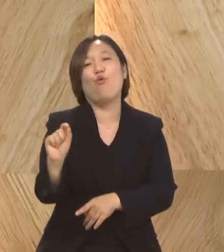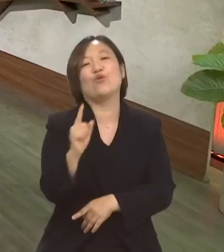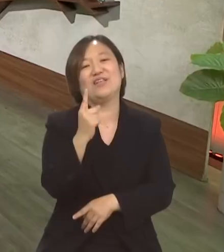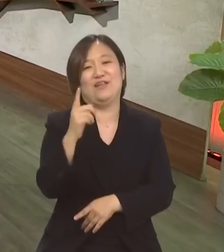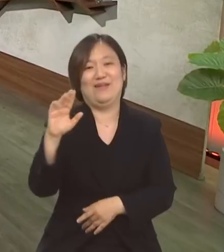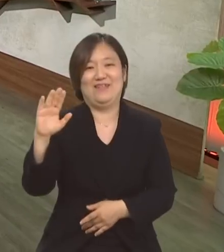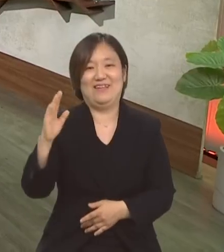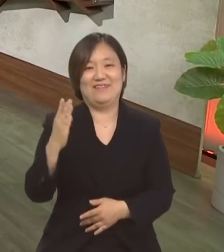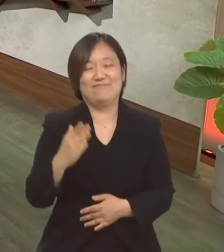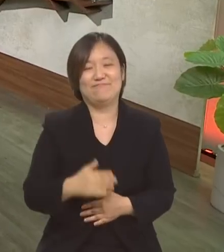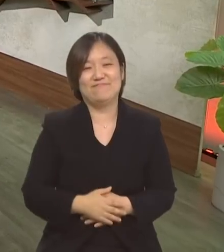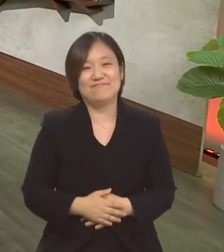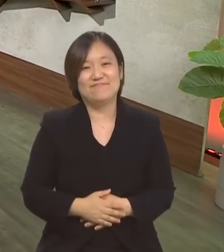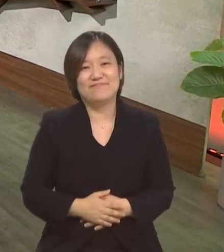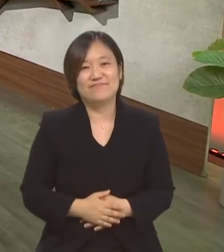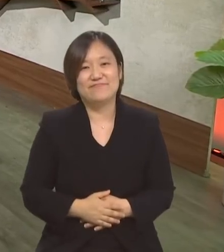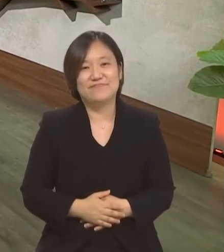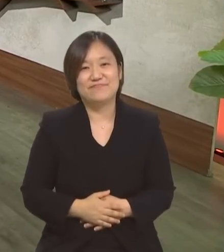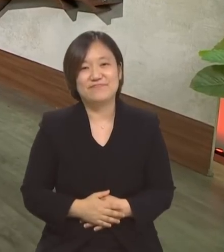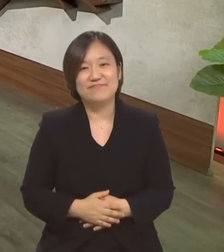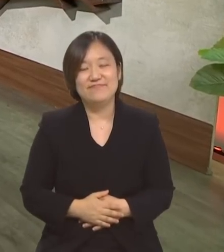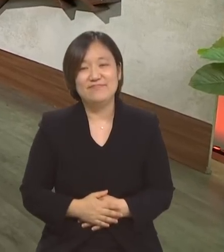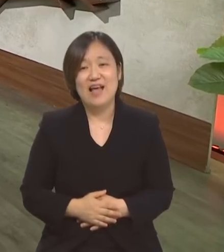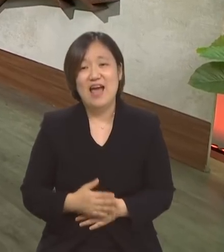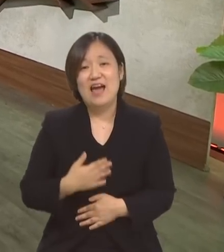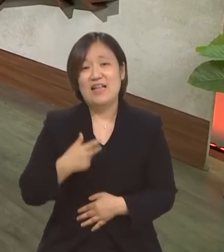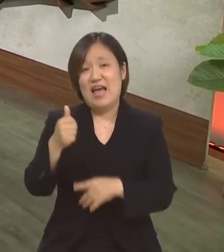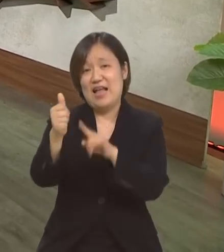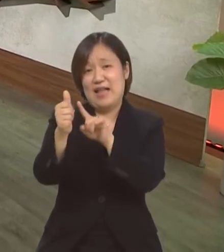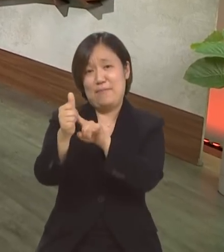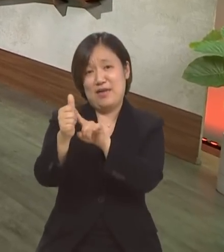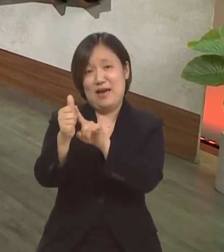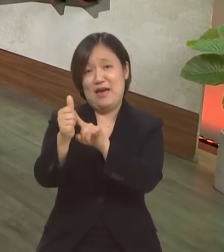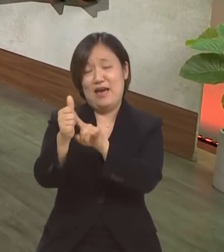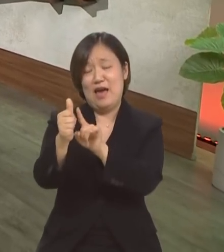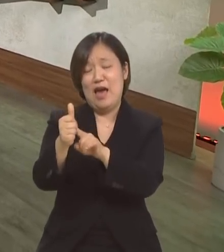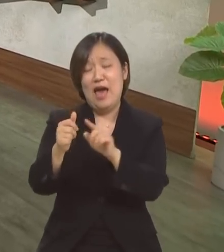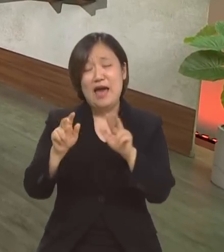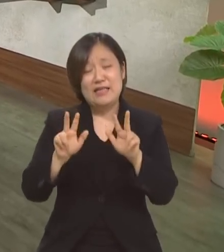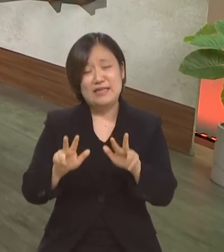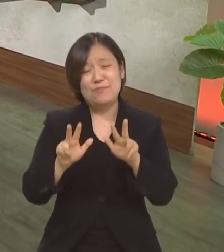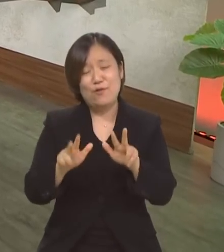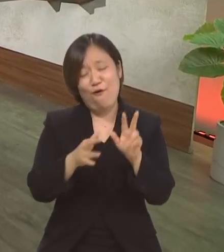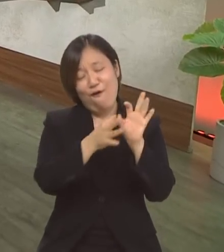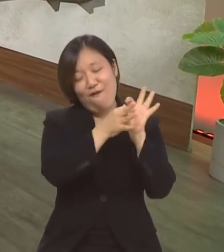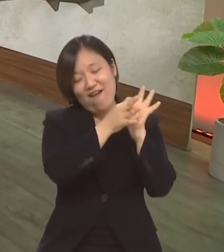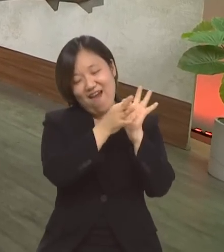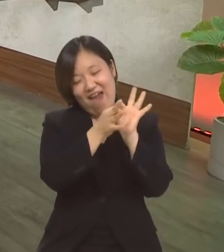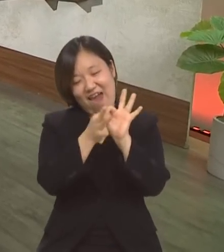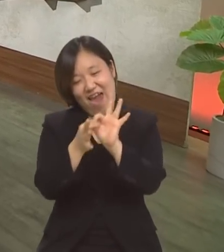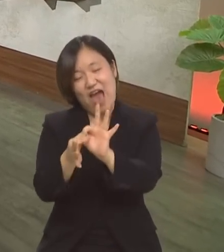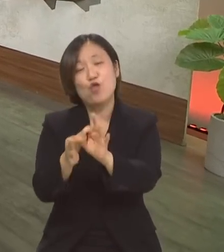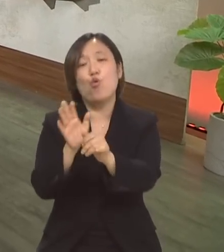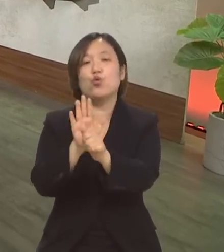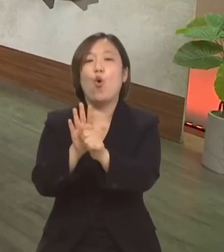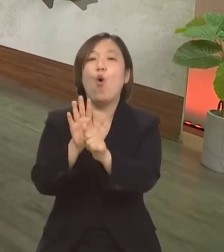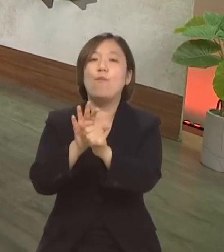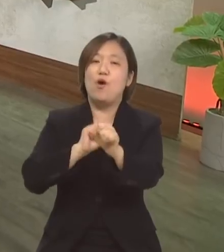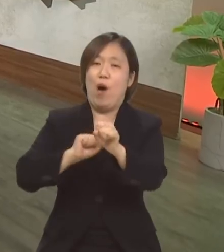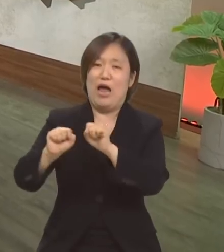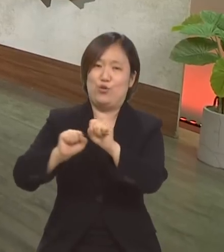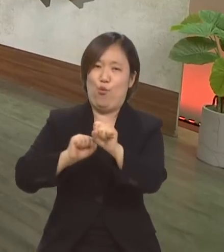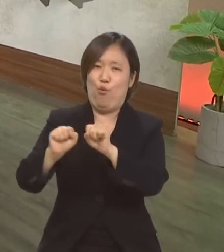합니다 그래서이 거사님이 지금도 열심히 봉사활동 하시고